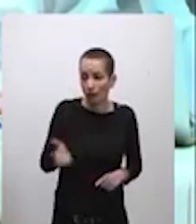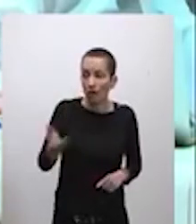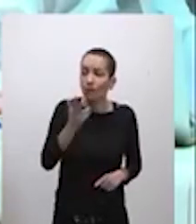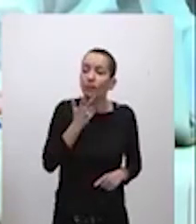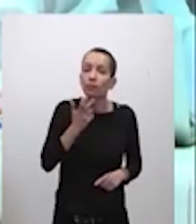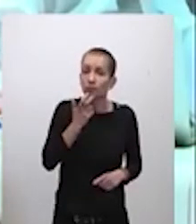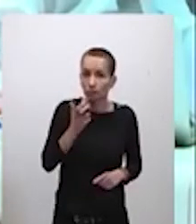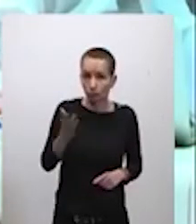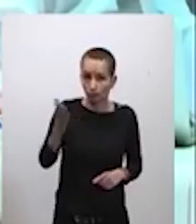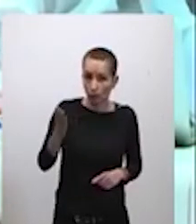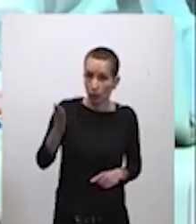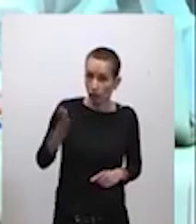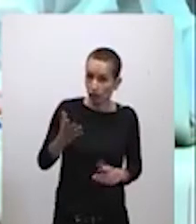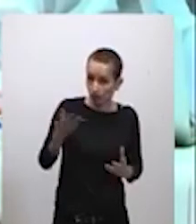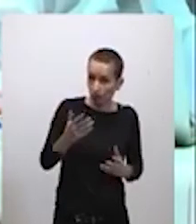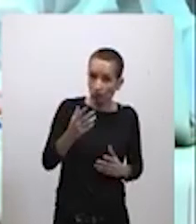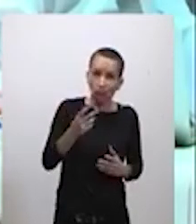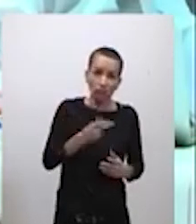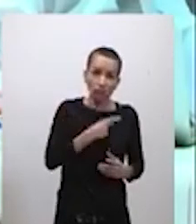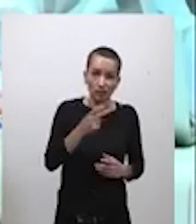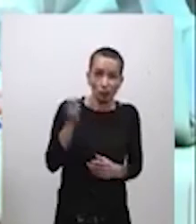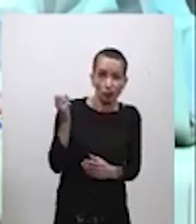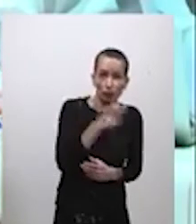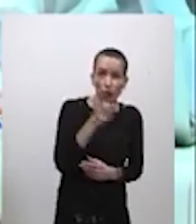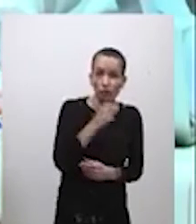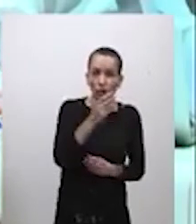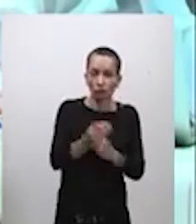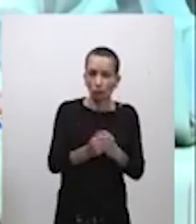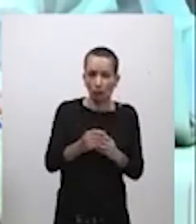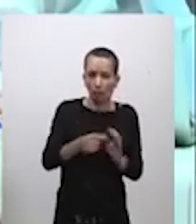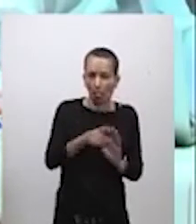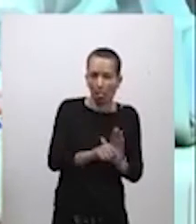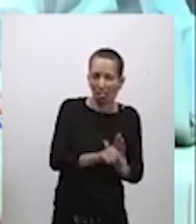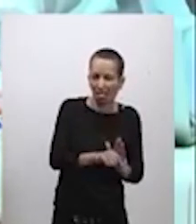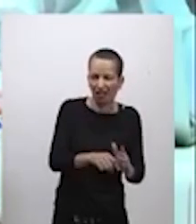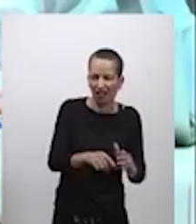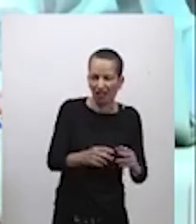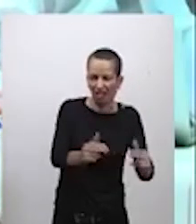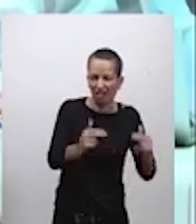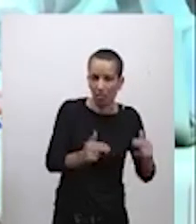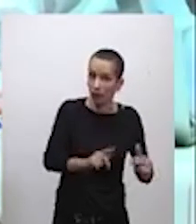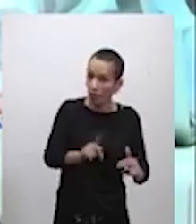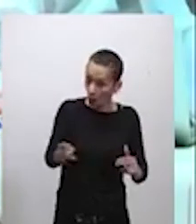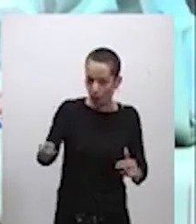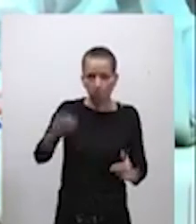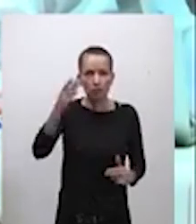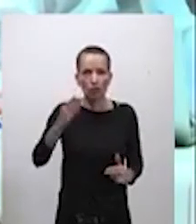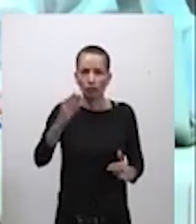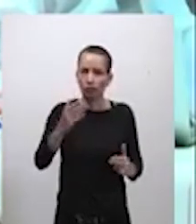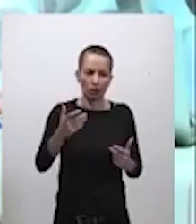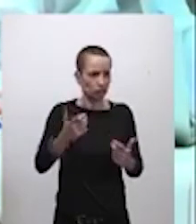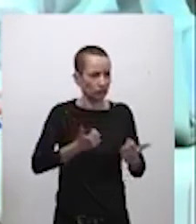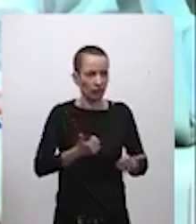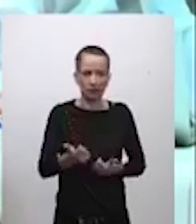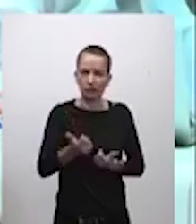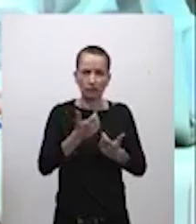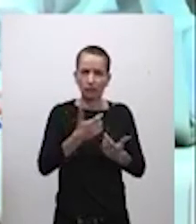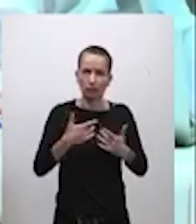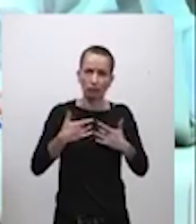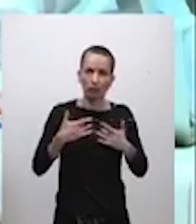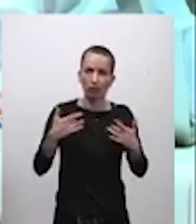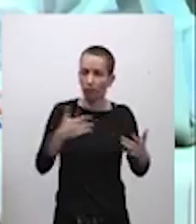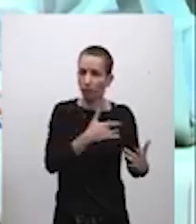pas d'une médecine d'urgence ou d'une médecine au rabais, c'est de pouvoir accéder aux services de santé comme tout un chacun.